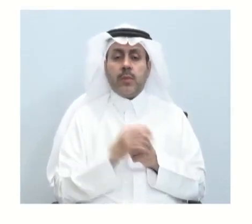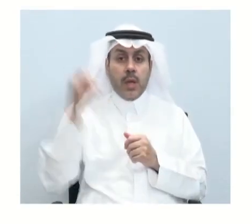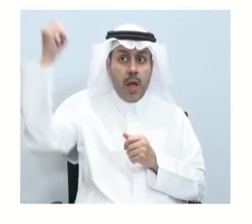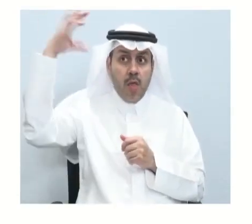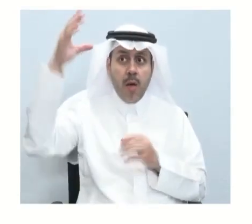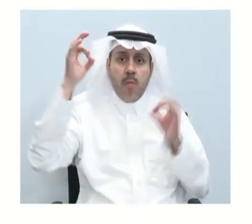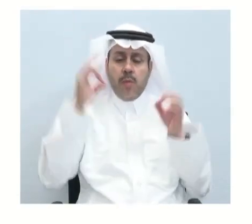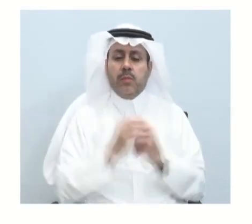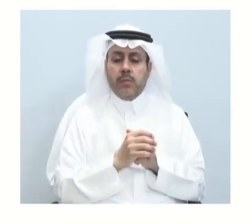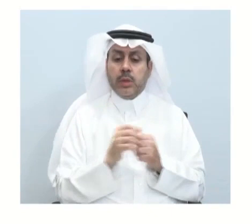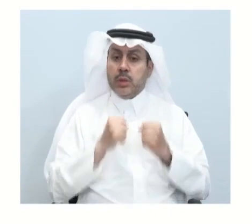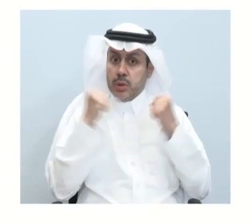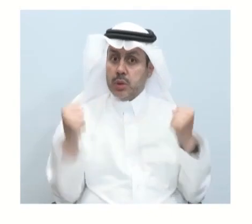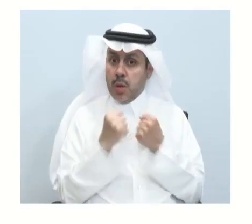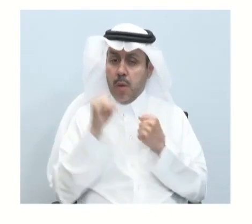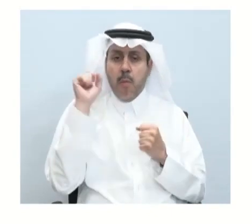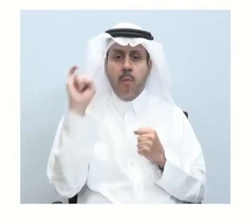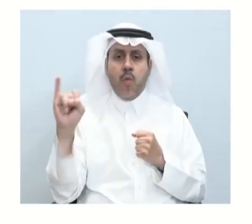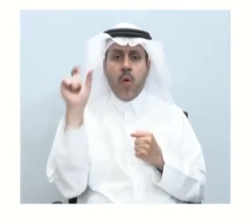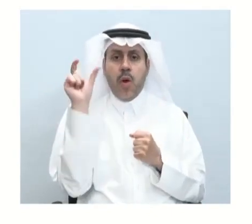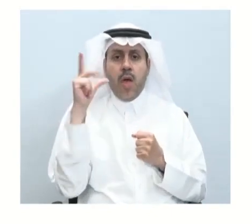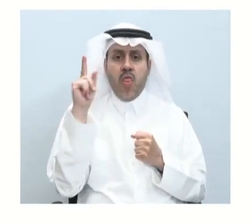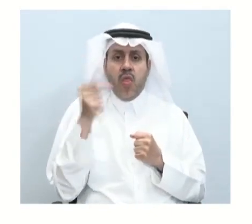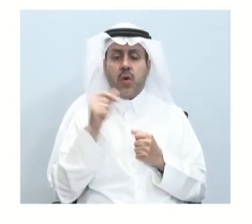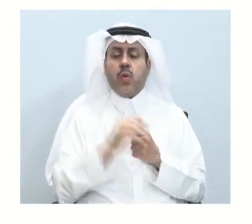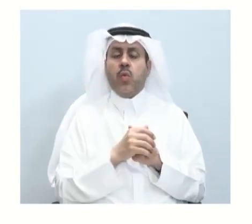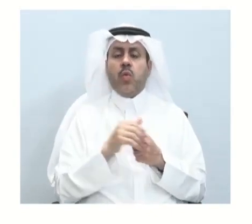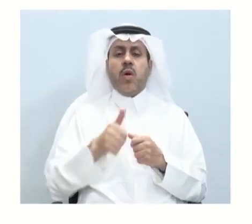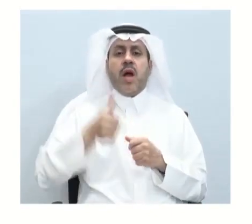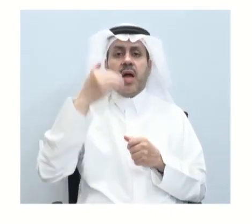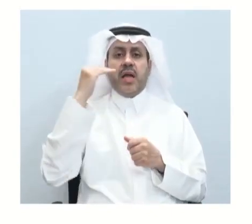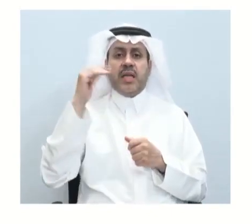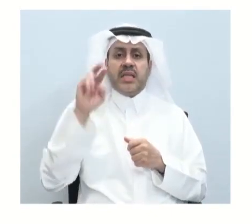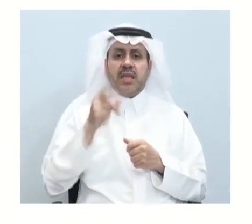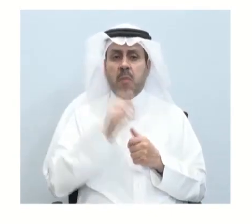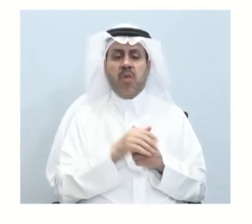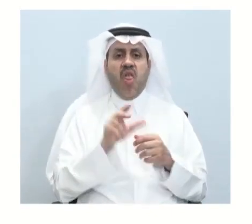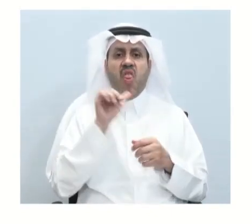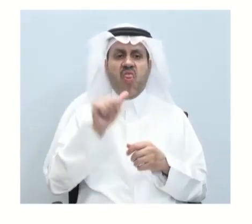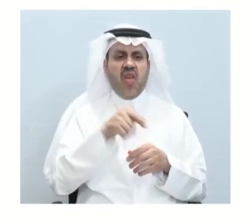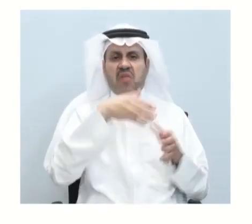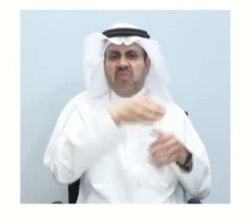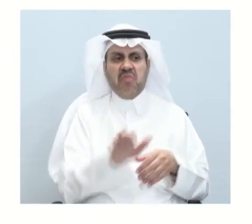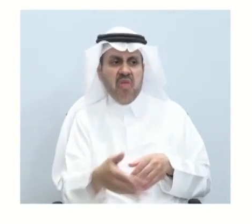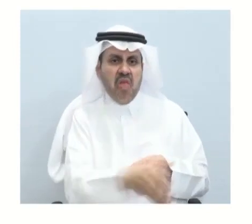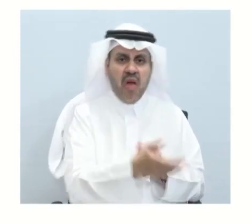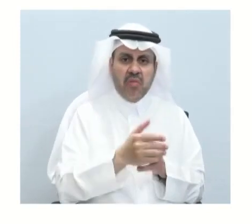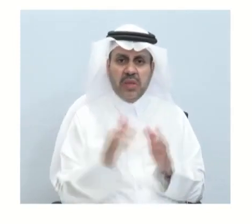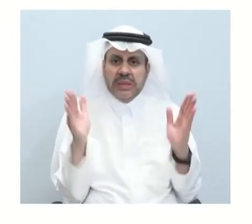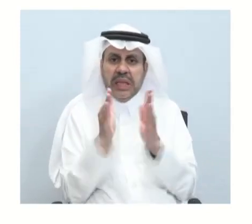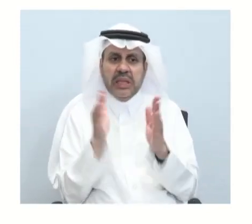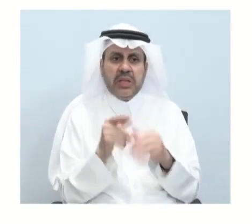فقد سعى منظر الاحزاب والجماعات الضاله والمذاهب الانفصاليه الى تحديد مفهوم